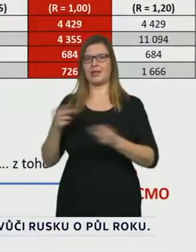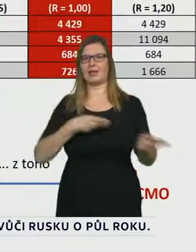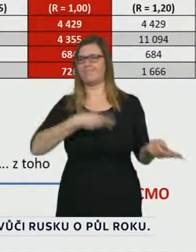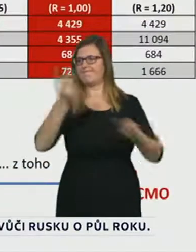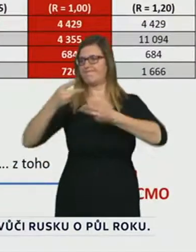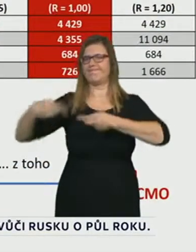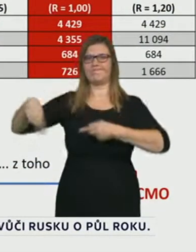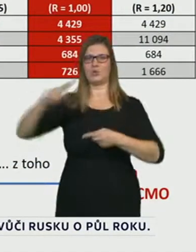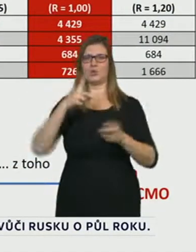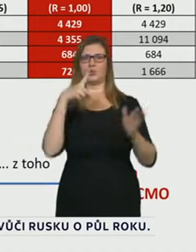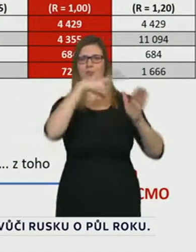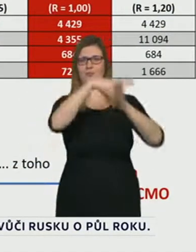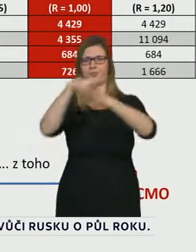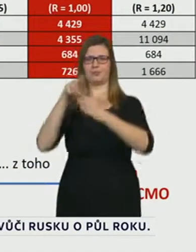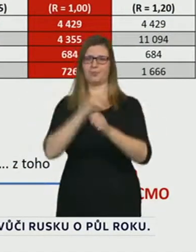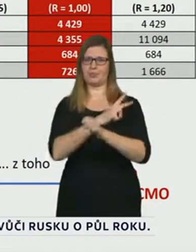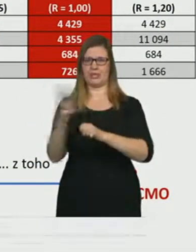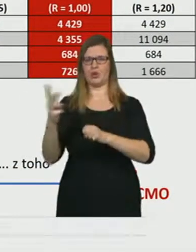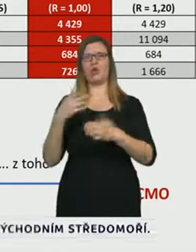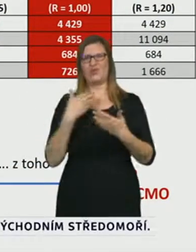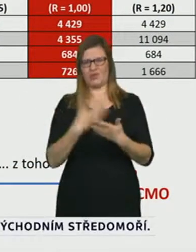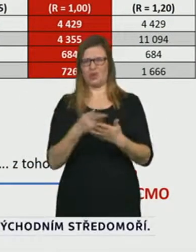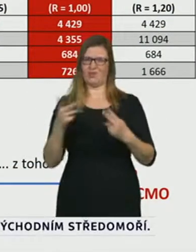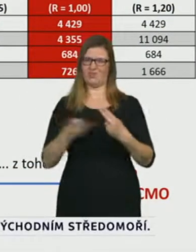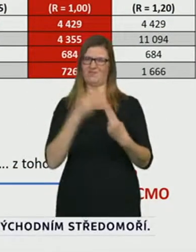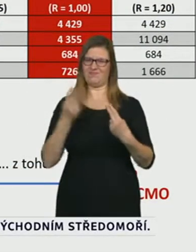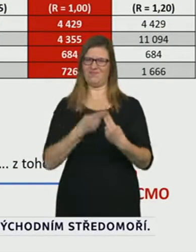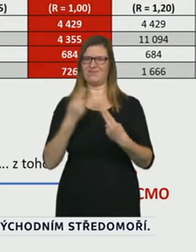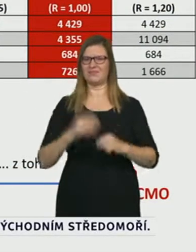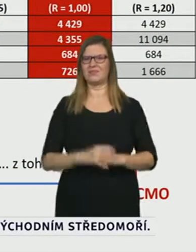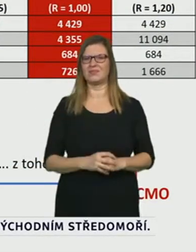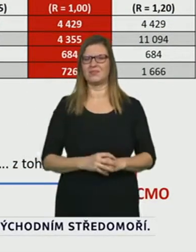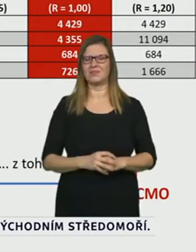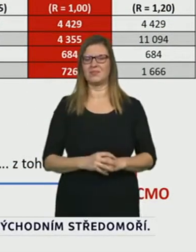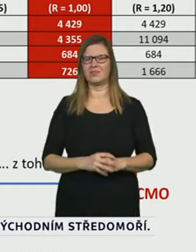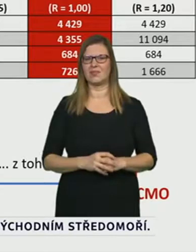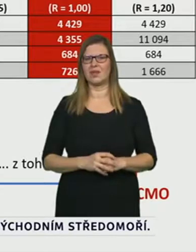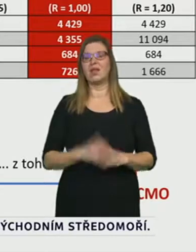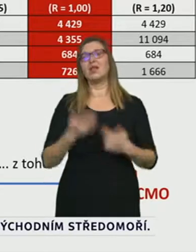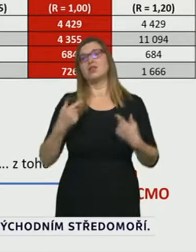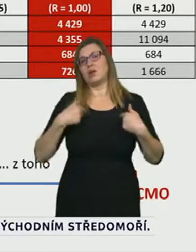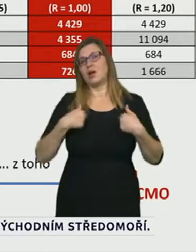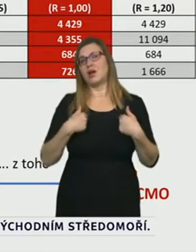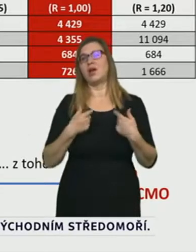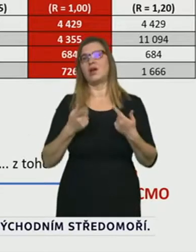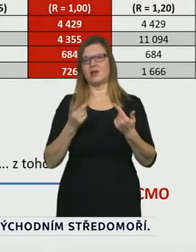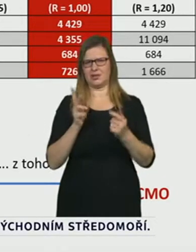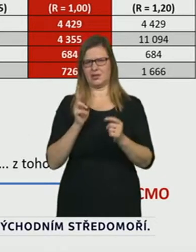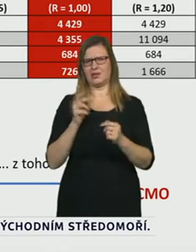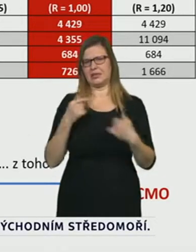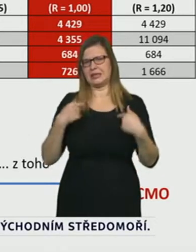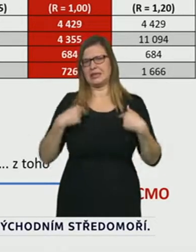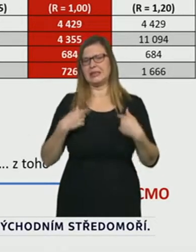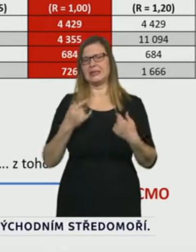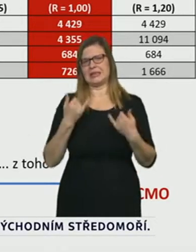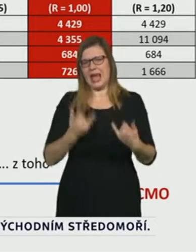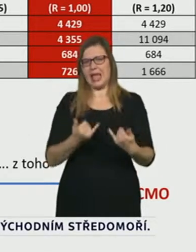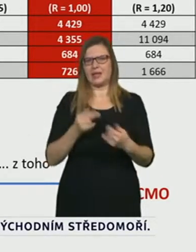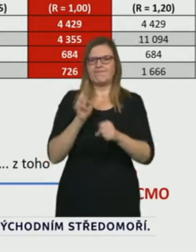Jenom chci říct, že vývoj v těch nemocnicích v tuto chvíli sleduje nebo fituje